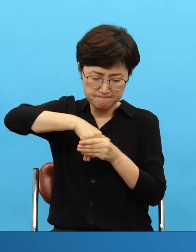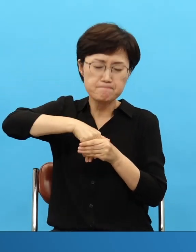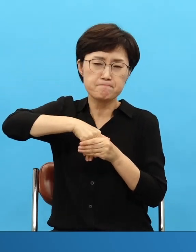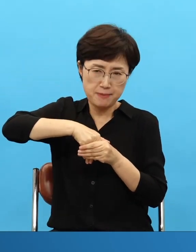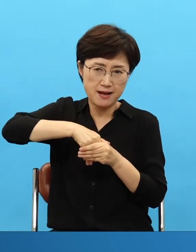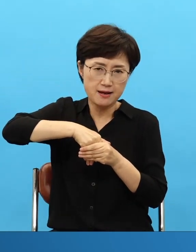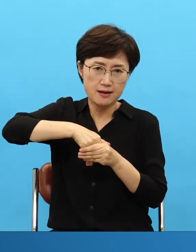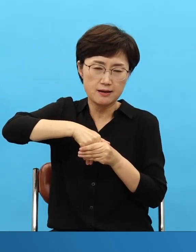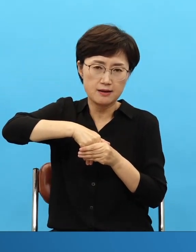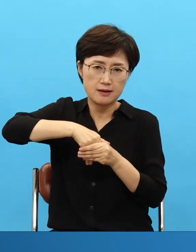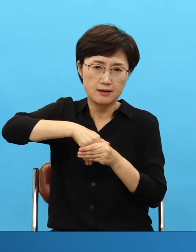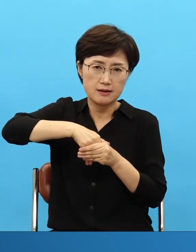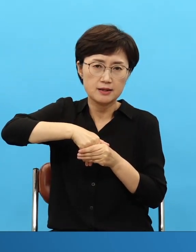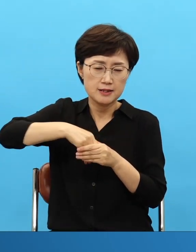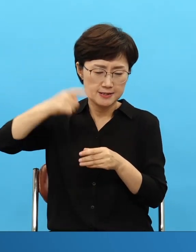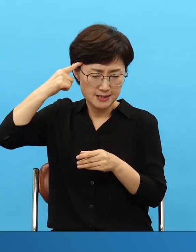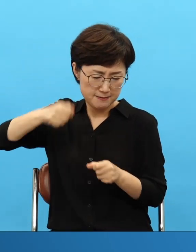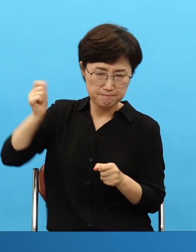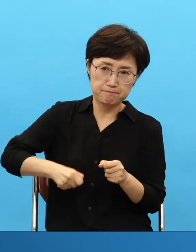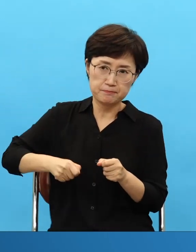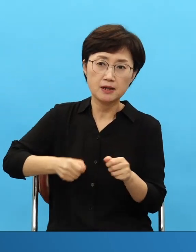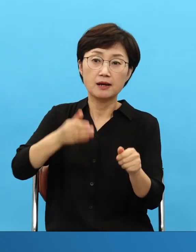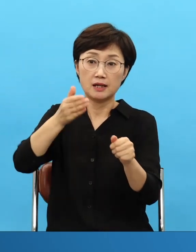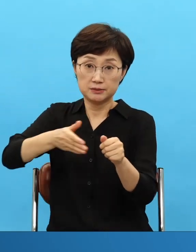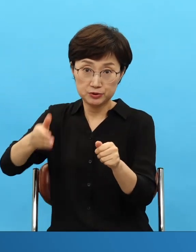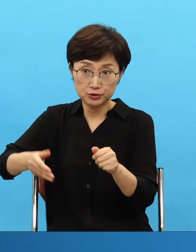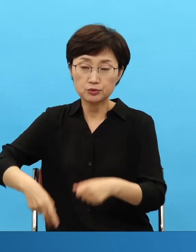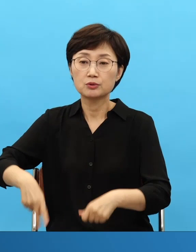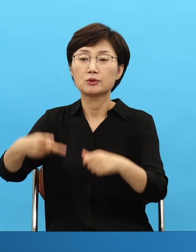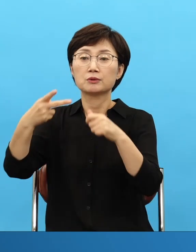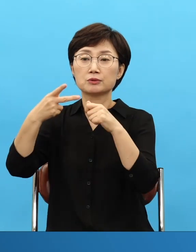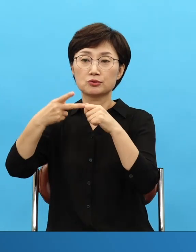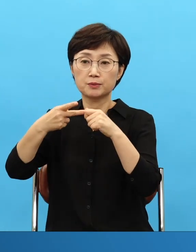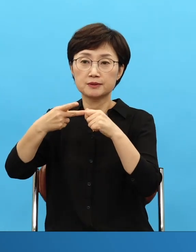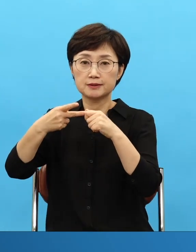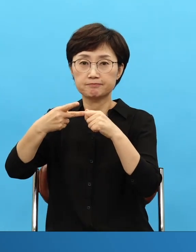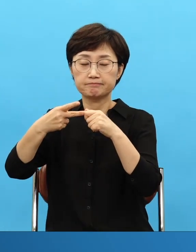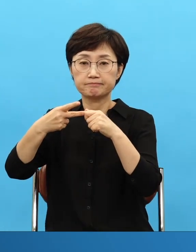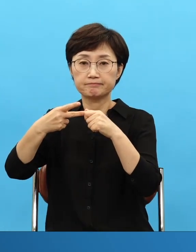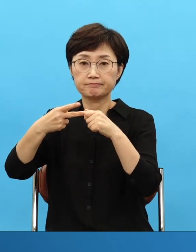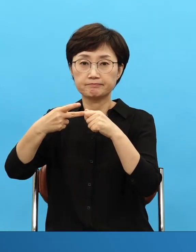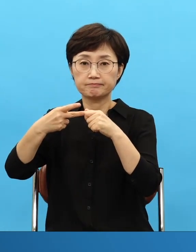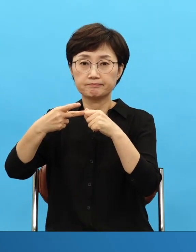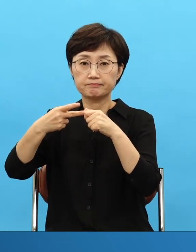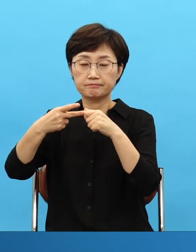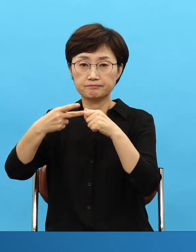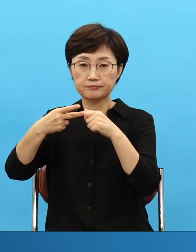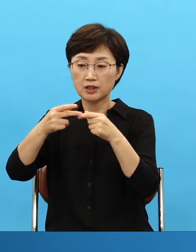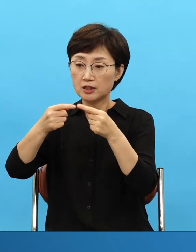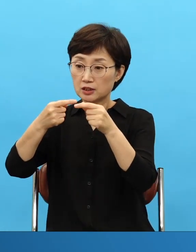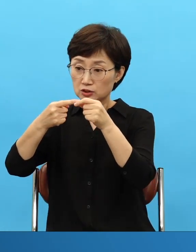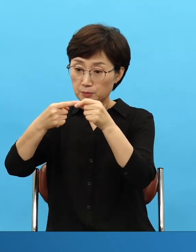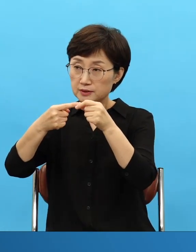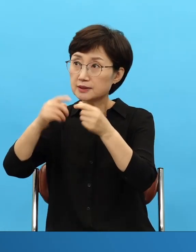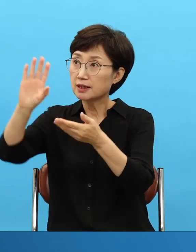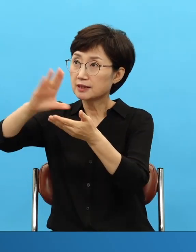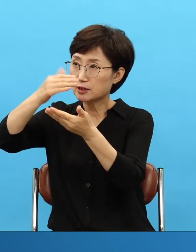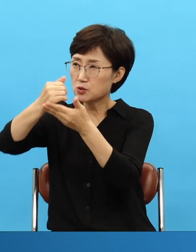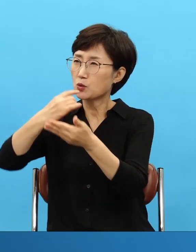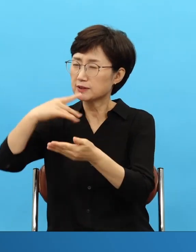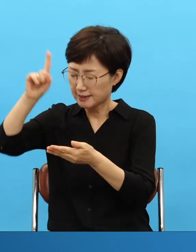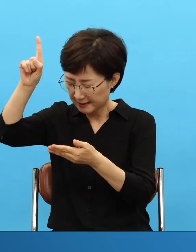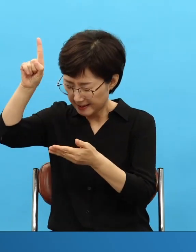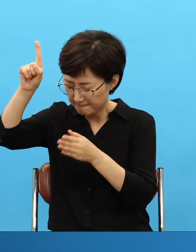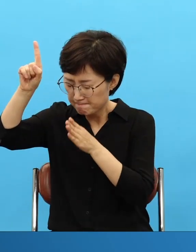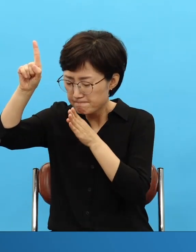of only Christ. 두 번째입니다. Second, 그리스도 말 알아들었죠?